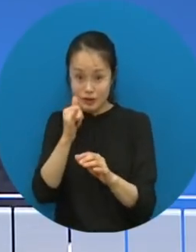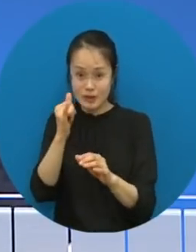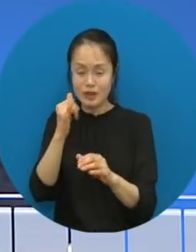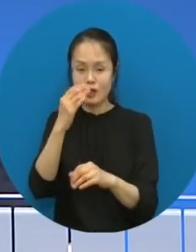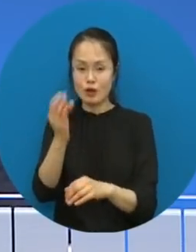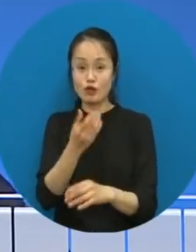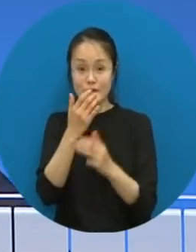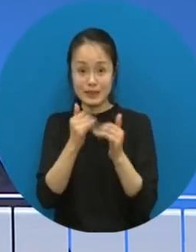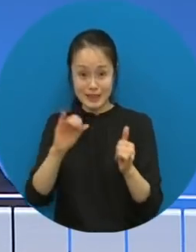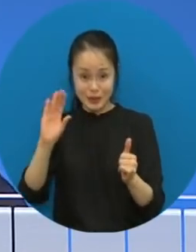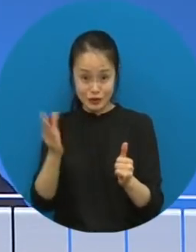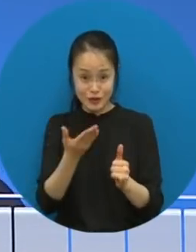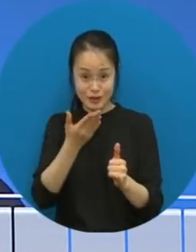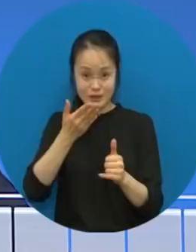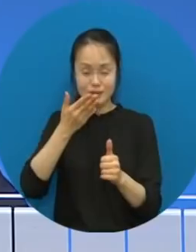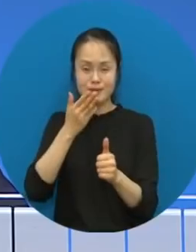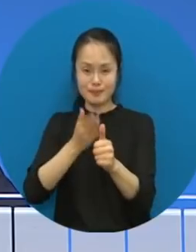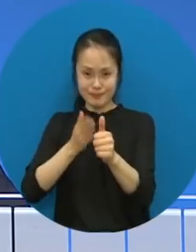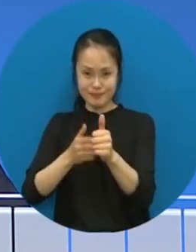예수님으로 축복하며 기도합니다.